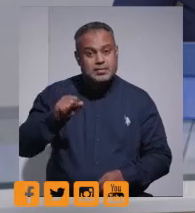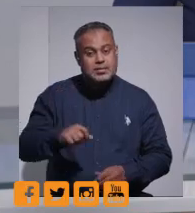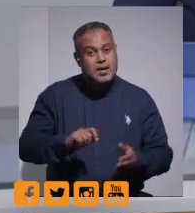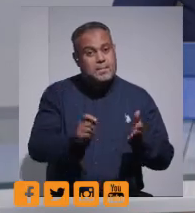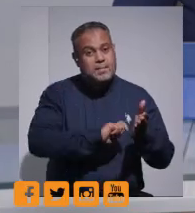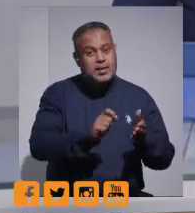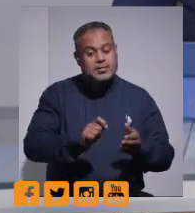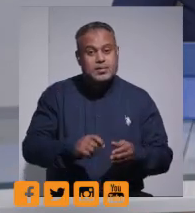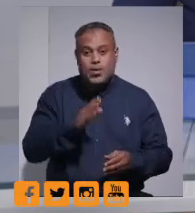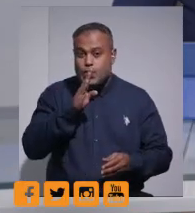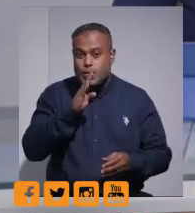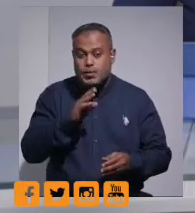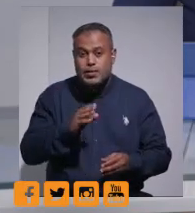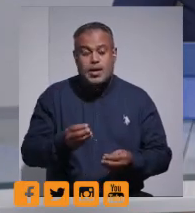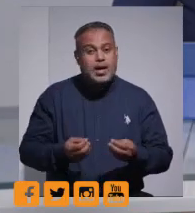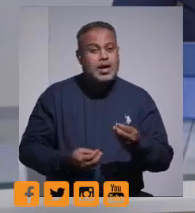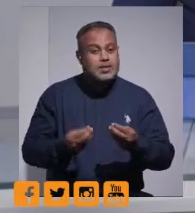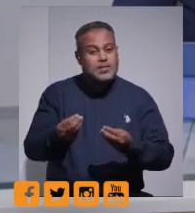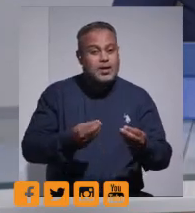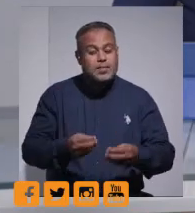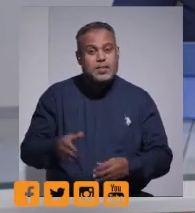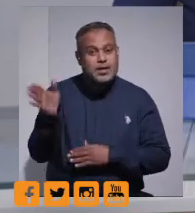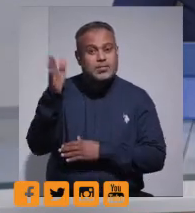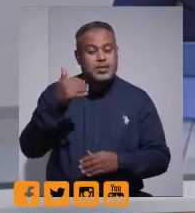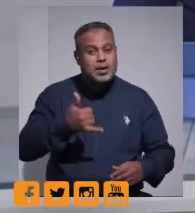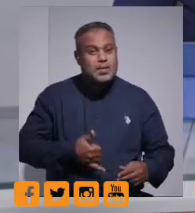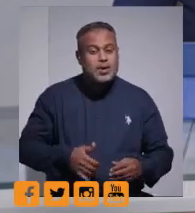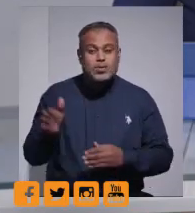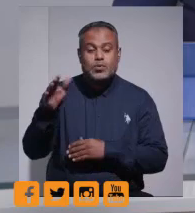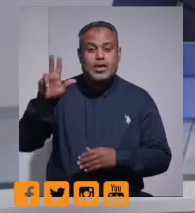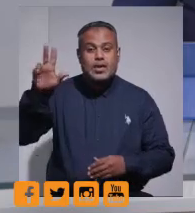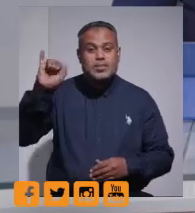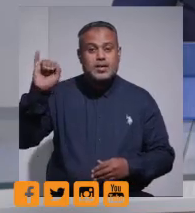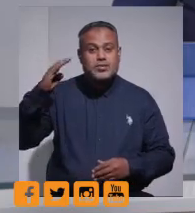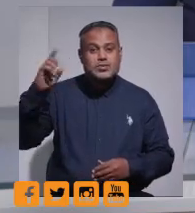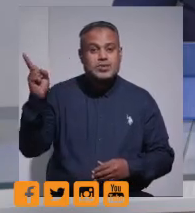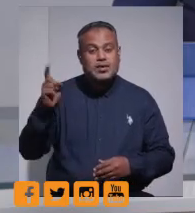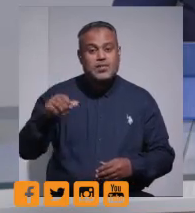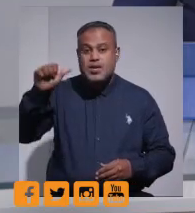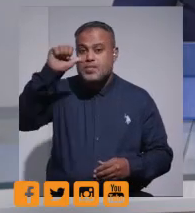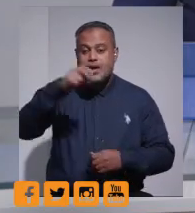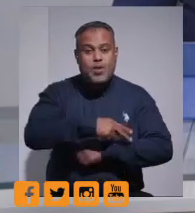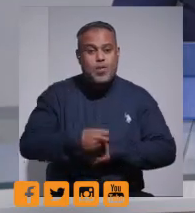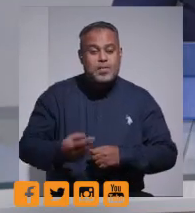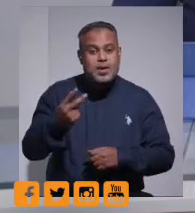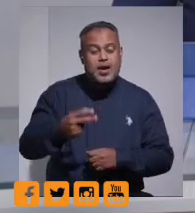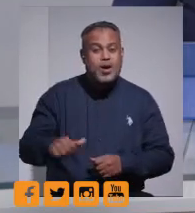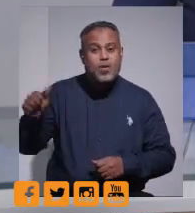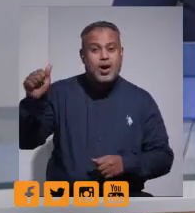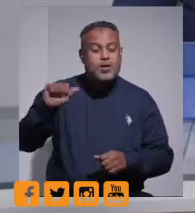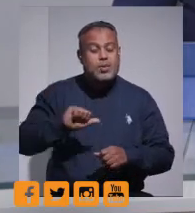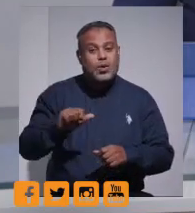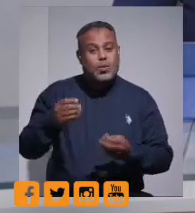التفاهم بين الجمهوريه اليمنيه وجمهوريه المجره في قطاع المياه والبيئه والمناخ والزراعه والتعليم